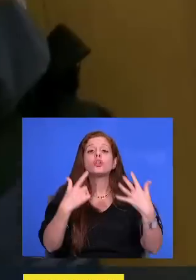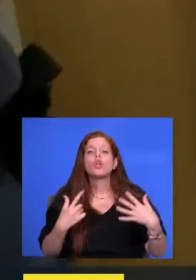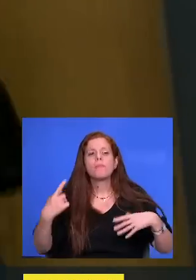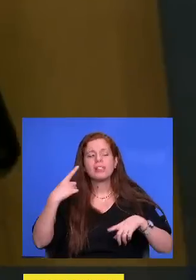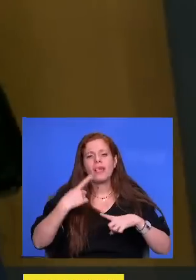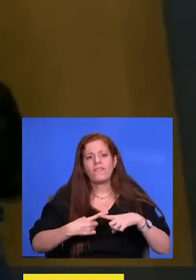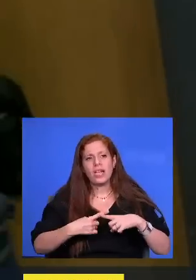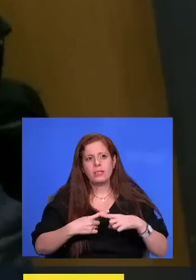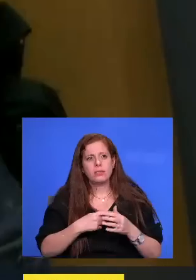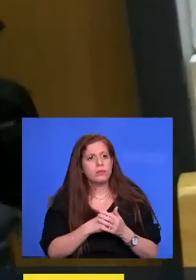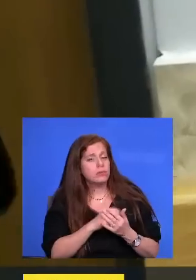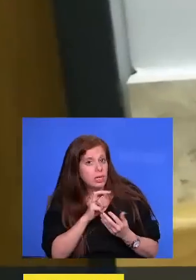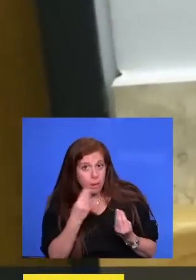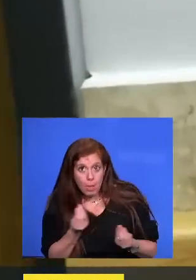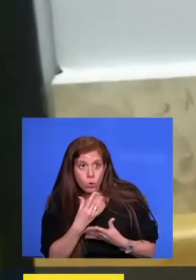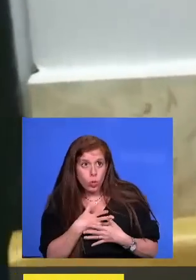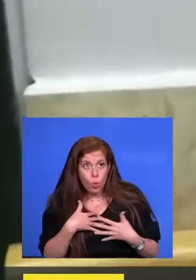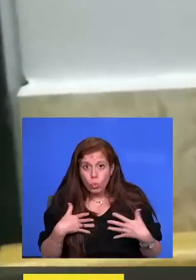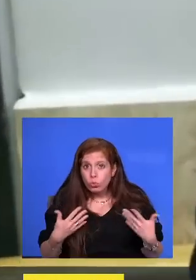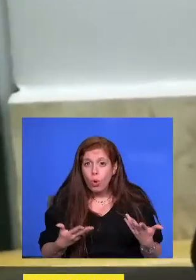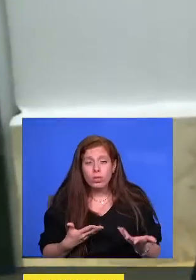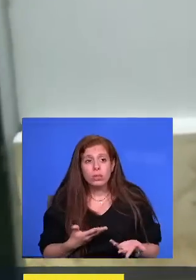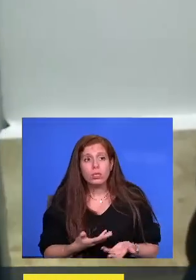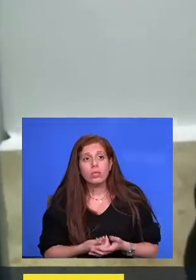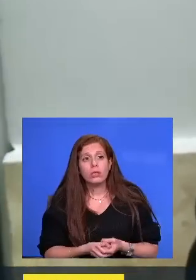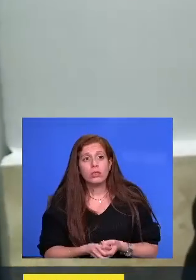משהו על תחושות?